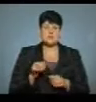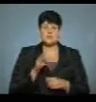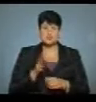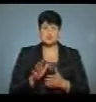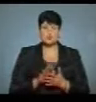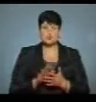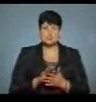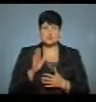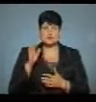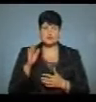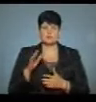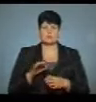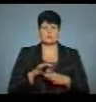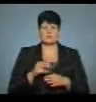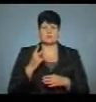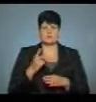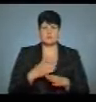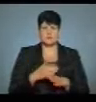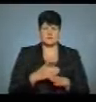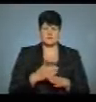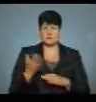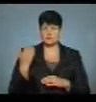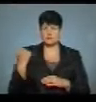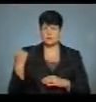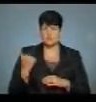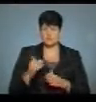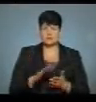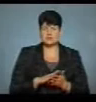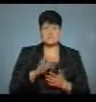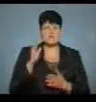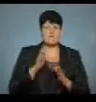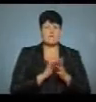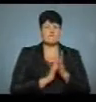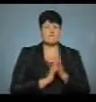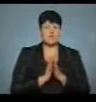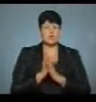Очищення водойми відбувається у два етапи. Минулого тижня чистили водорості.